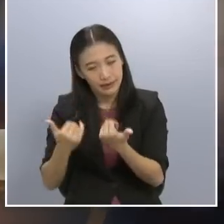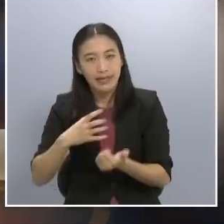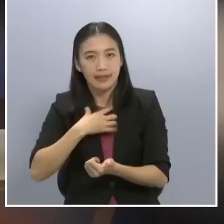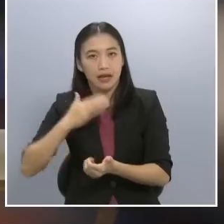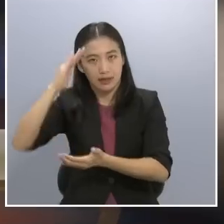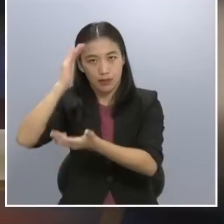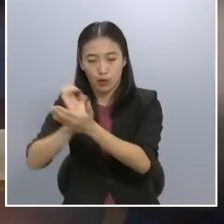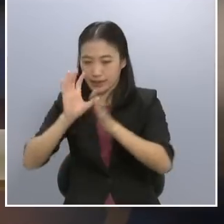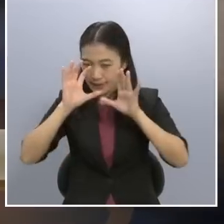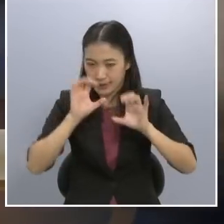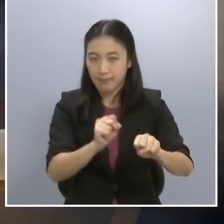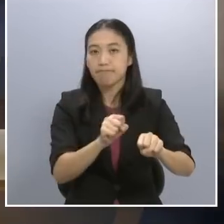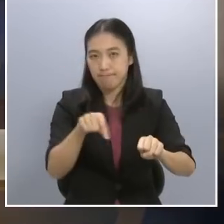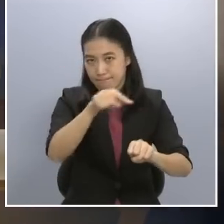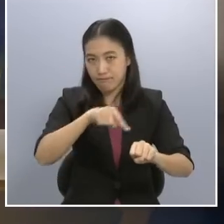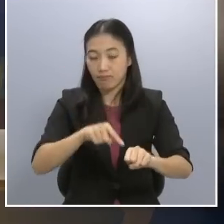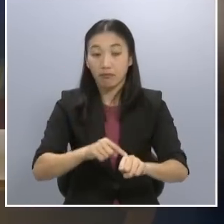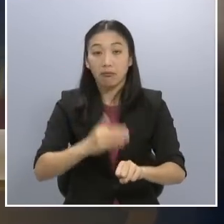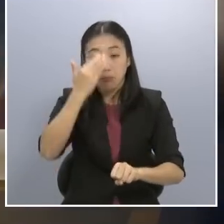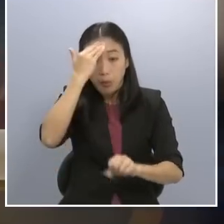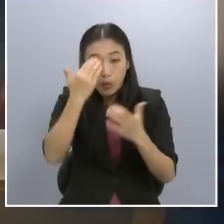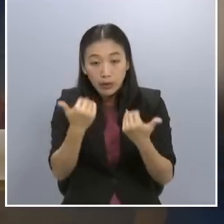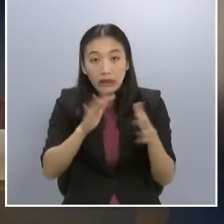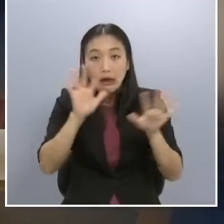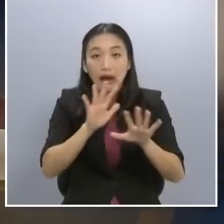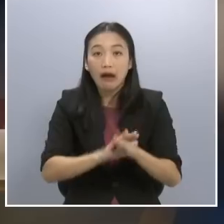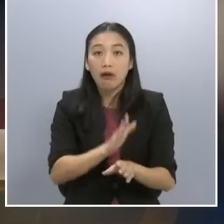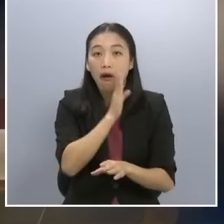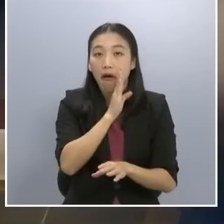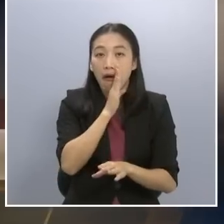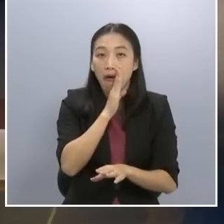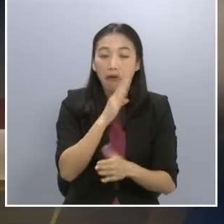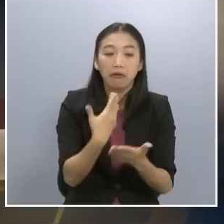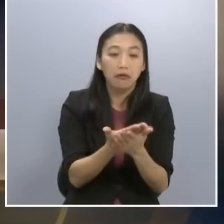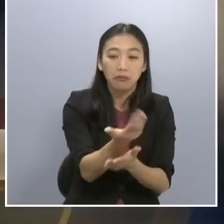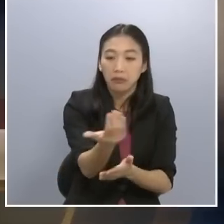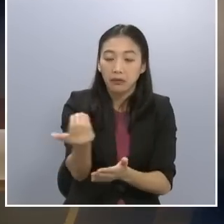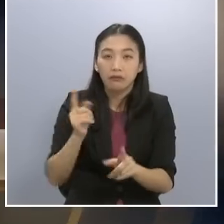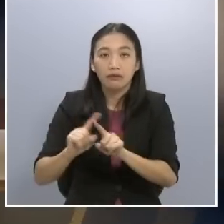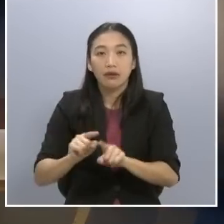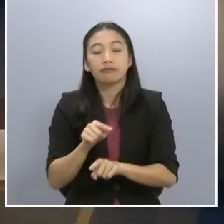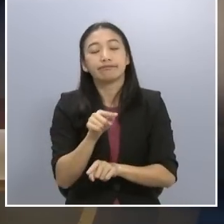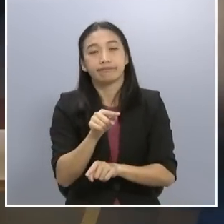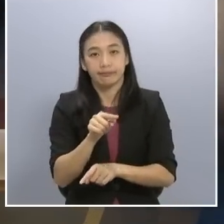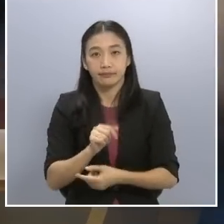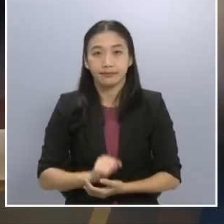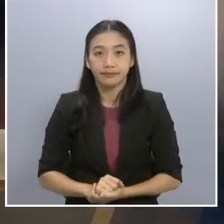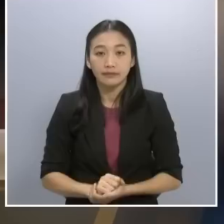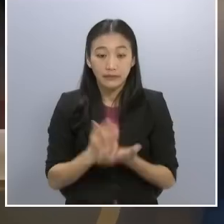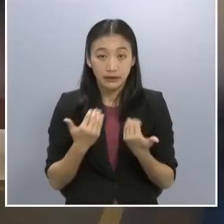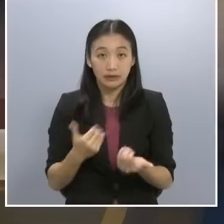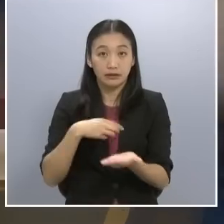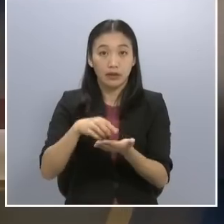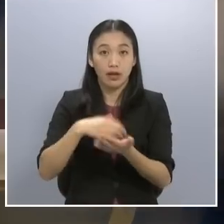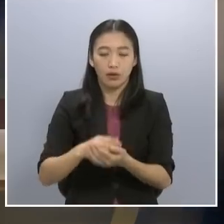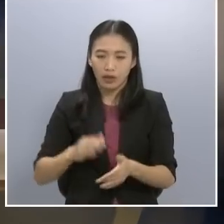แล้วก็จะไม่มีใครมาแอบอ้างเป็นสรรพากรมาขูดรีดพี่น้องประชาชนอีกค่ะ นั่นแหละครับท่านผู้ชม ขณะที่มีรายงานนะครับจากตำรวจป